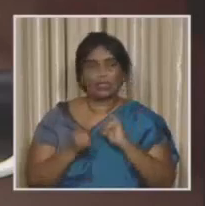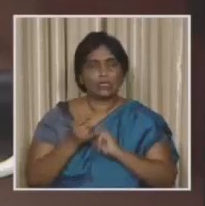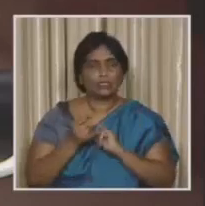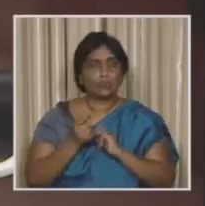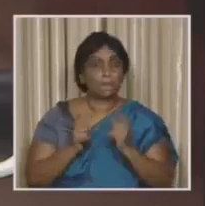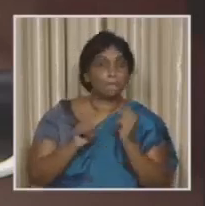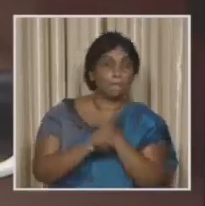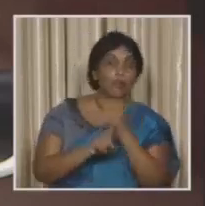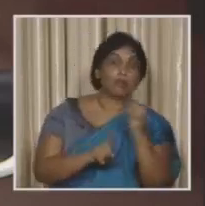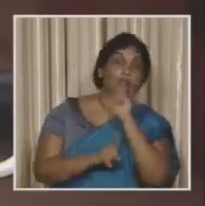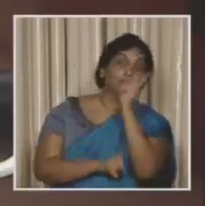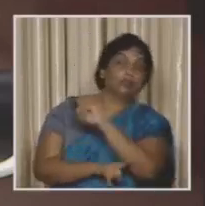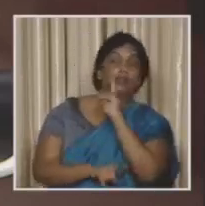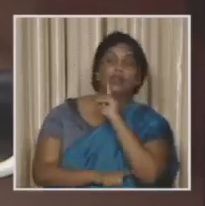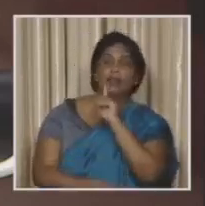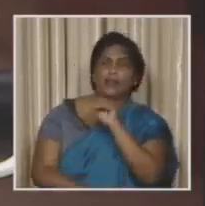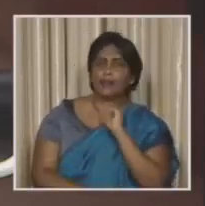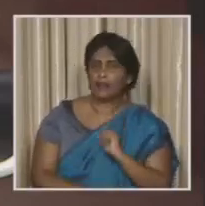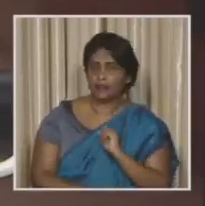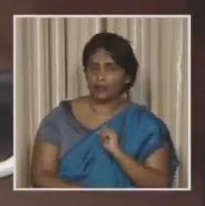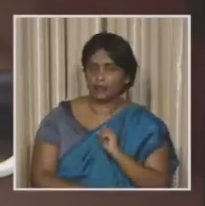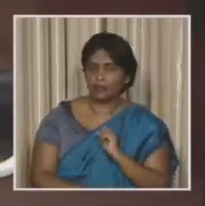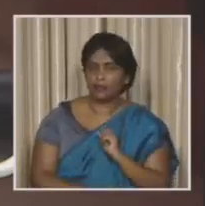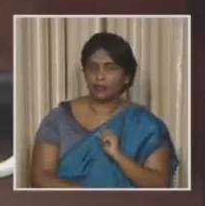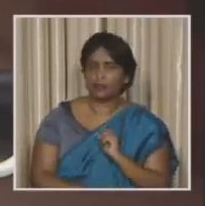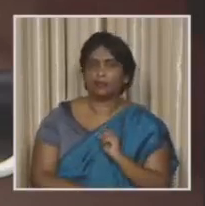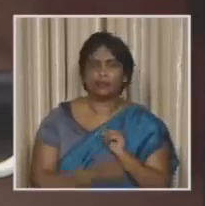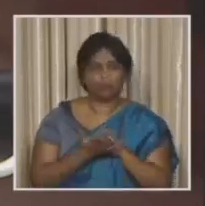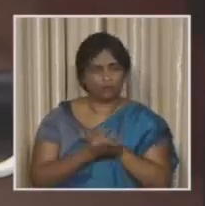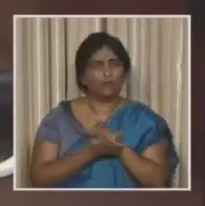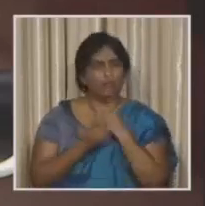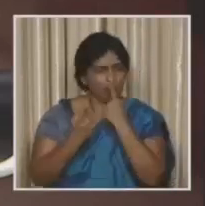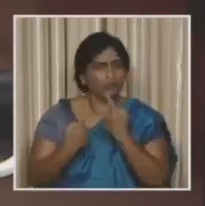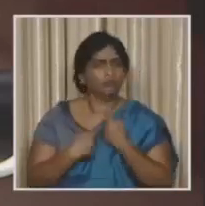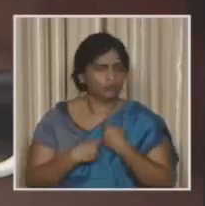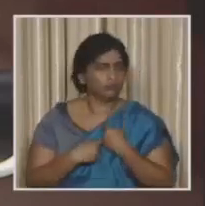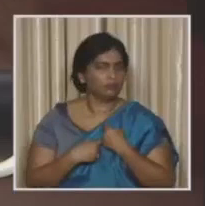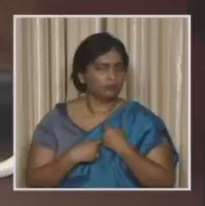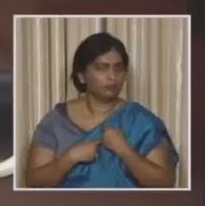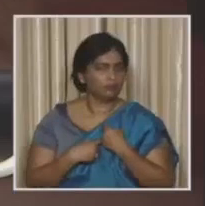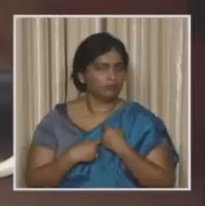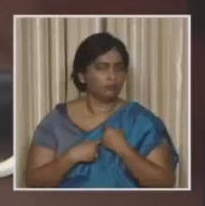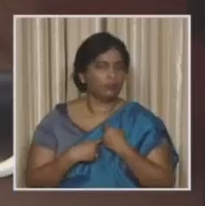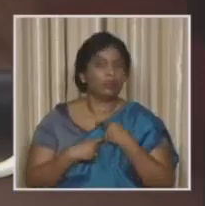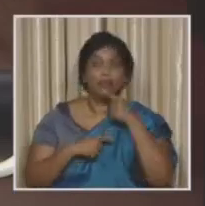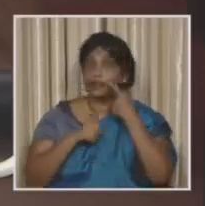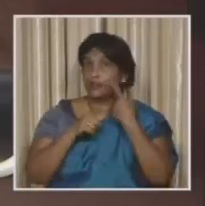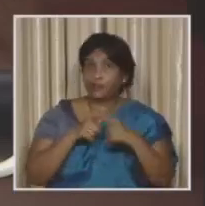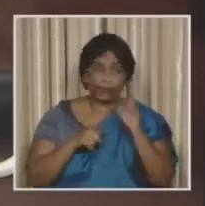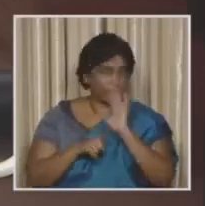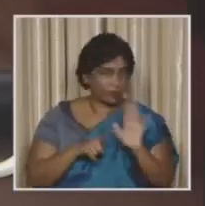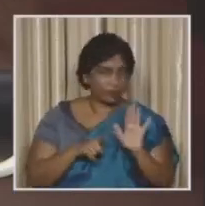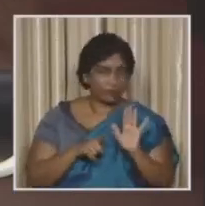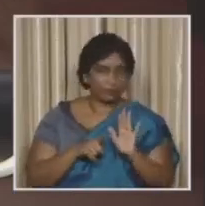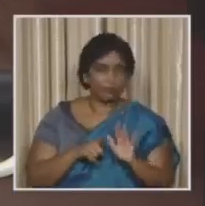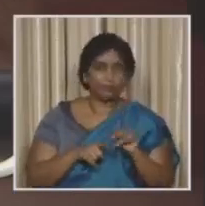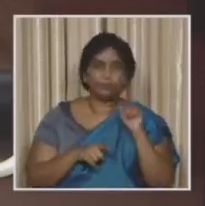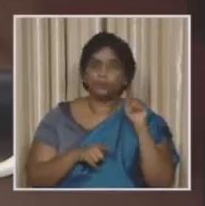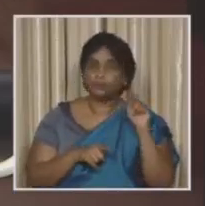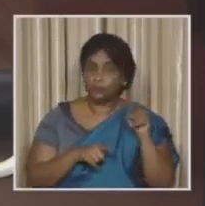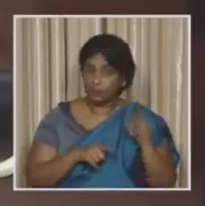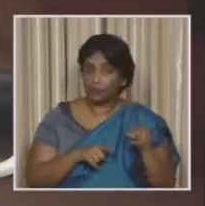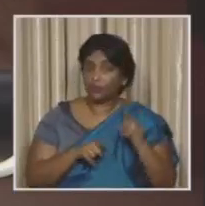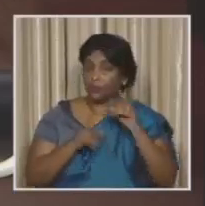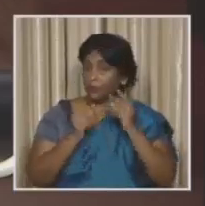බල කරලා ඉල්ලන්නේ ඇයි ලියා ගන්න අපිට කියලා දෙන්න හිතු ඒ විතරක් නෙවෙයි